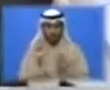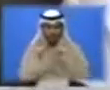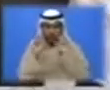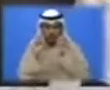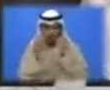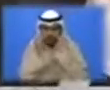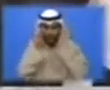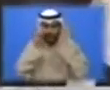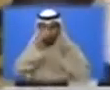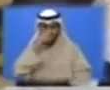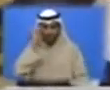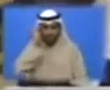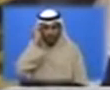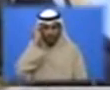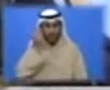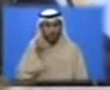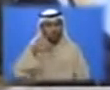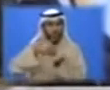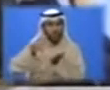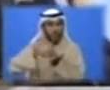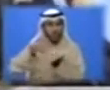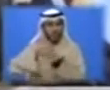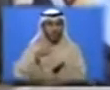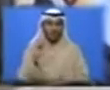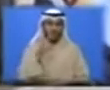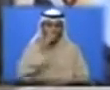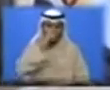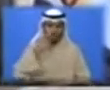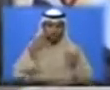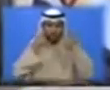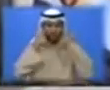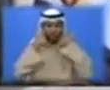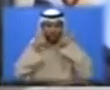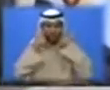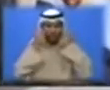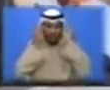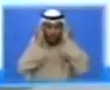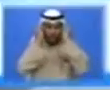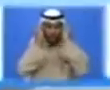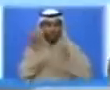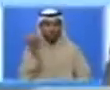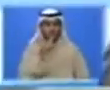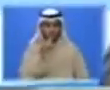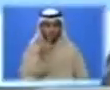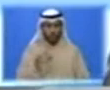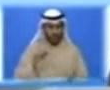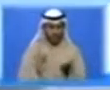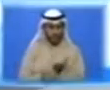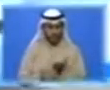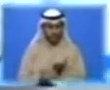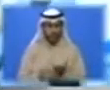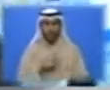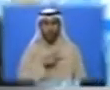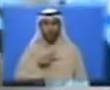في تعزيز ثقافة مكافحة الهدر وروح المسؤولية في جميع مؤسسات الدولة، مؤكدا جدية الحكومة